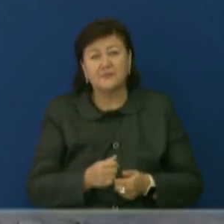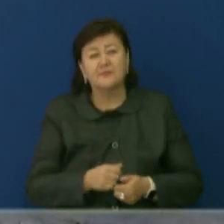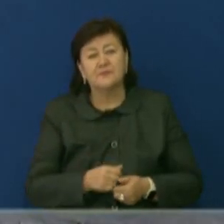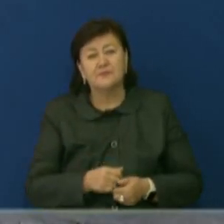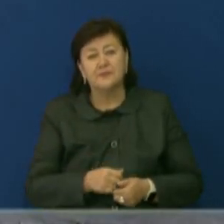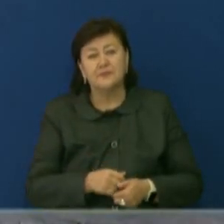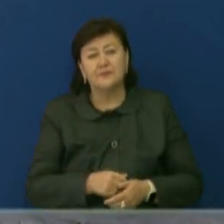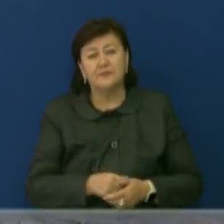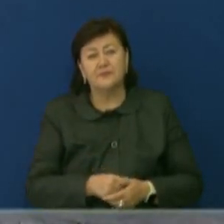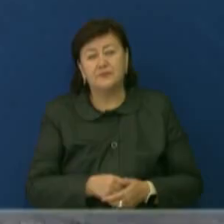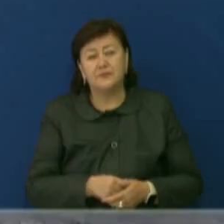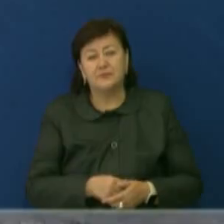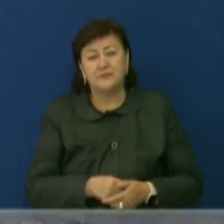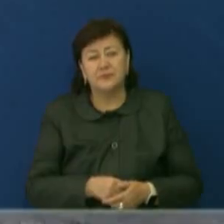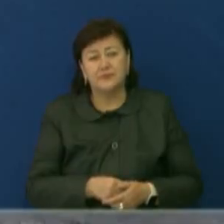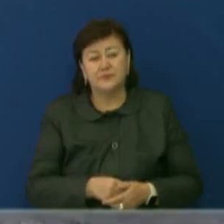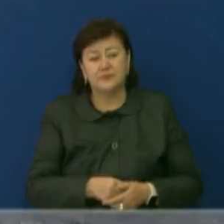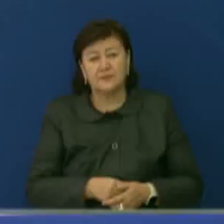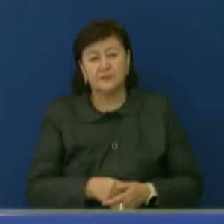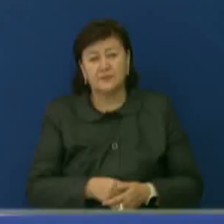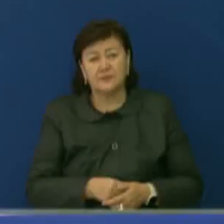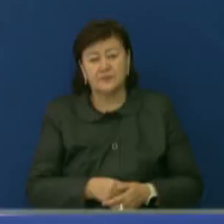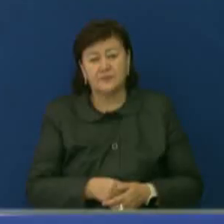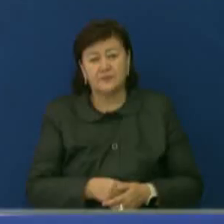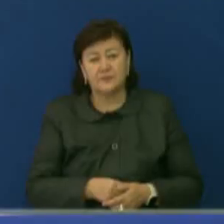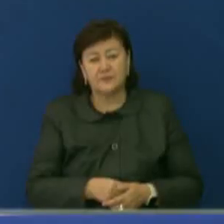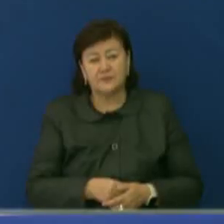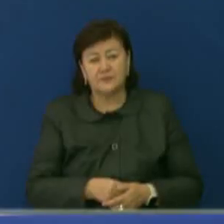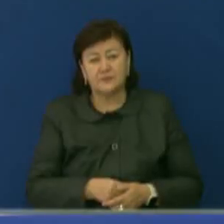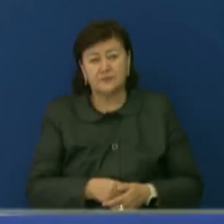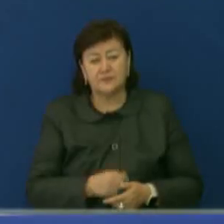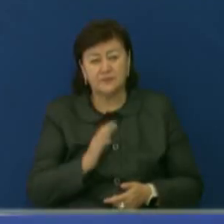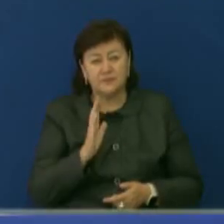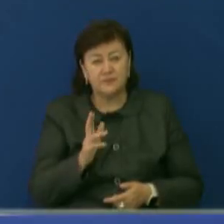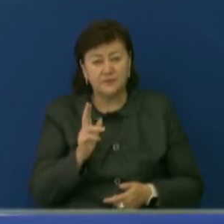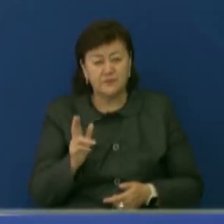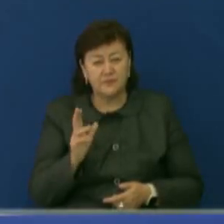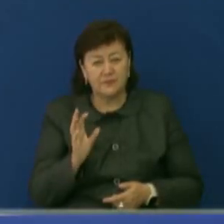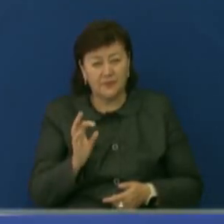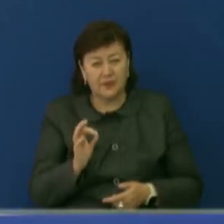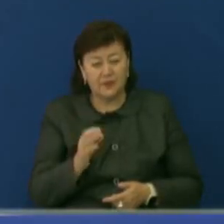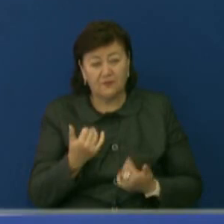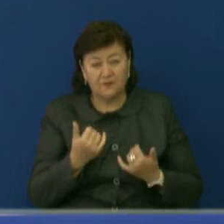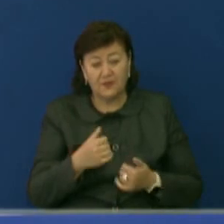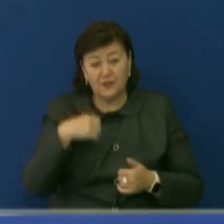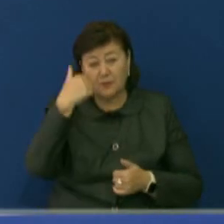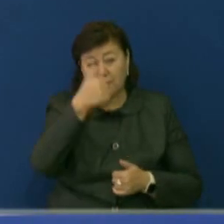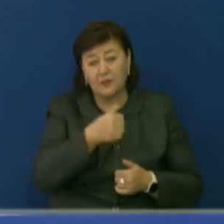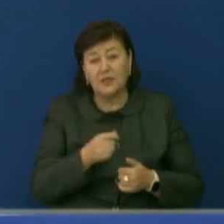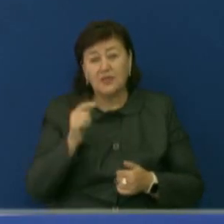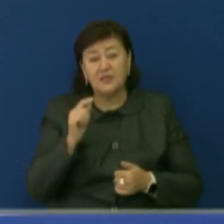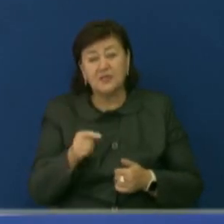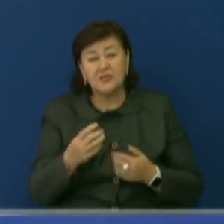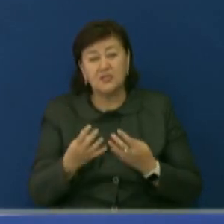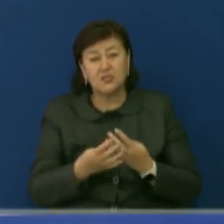Рустем Хайратулы, Айдос Айткалиев, телеканал «Семей». В Восточно-Казахстанской области в этом году произошло около